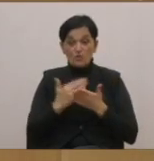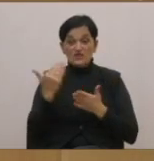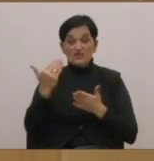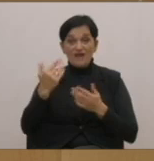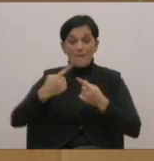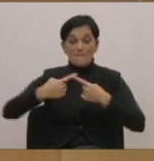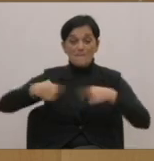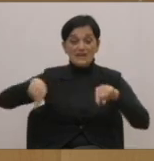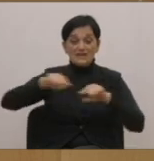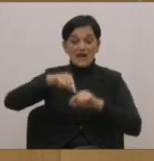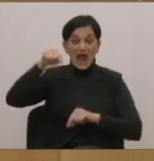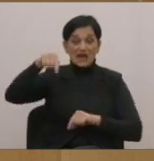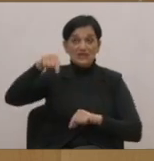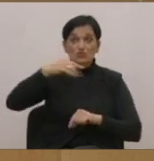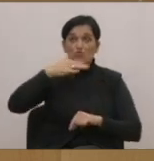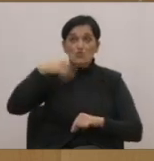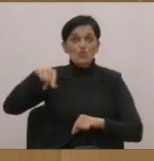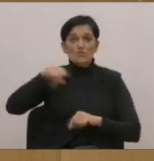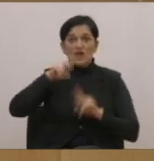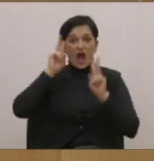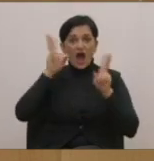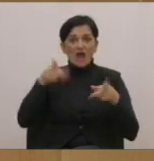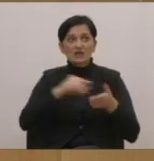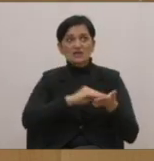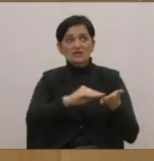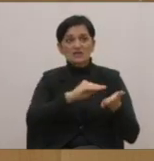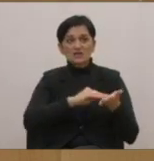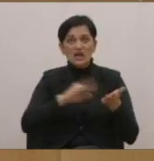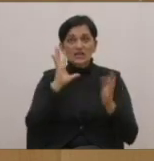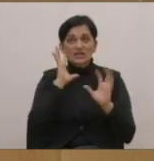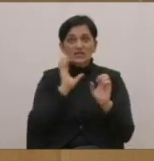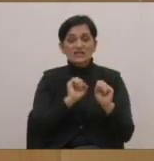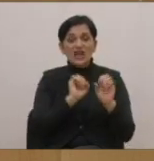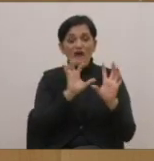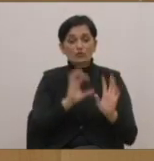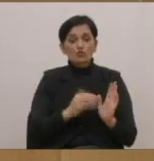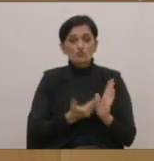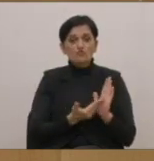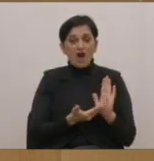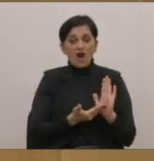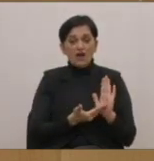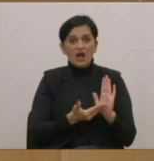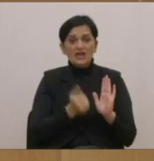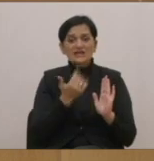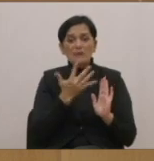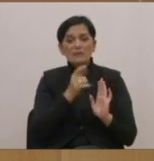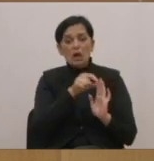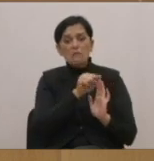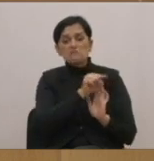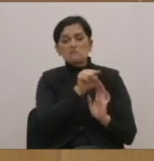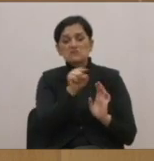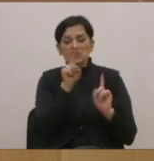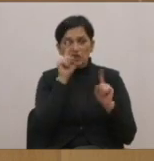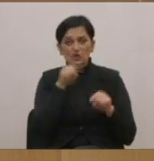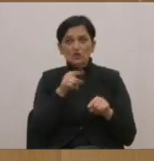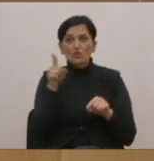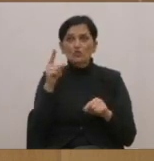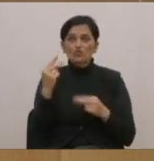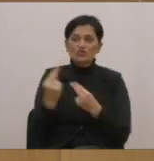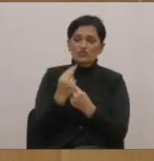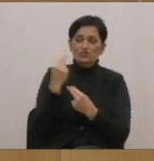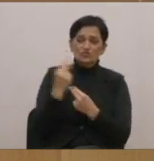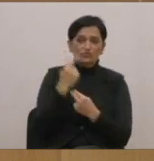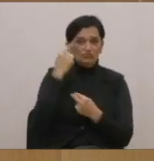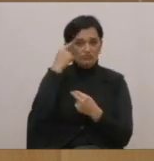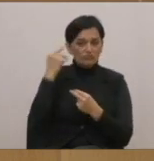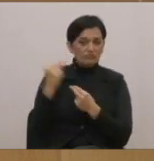ski. Umele sunt mazze, are zlațeria în canu. Și ai tata și codexi, magă și le mugi cu anul, celebra, am din numele domeniului sota. Am uitat, mac moros, nu mi-i tot și eleba,